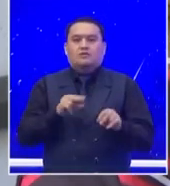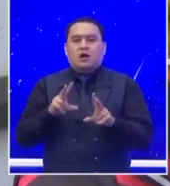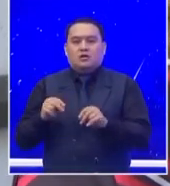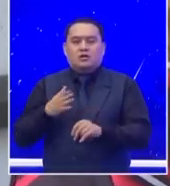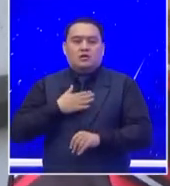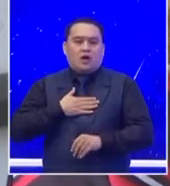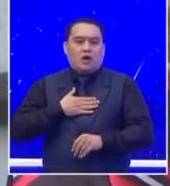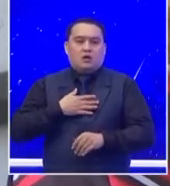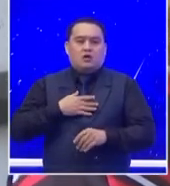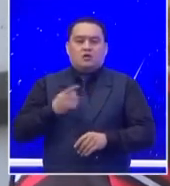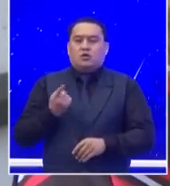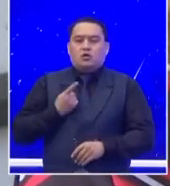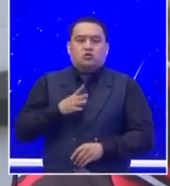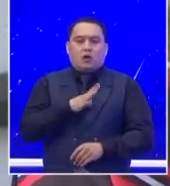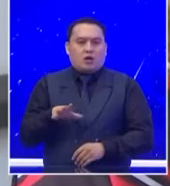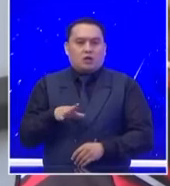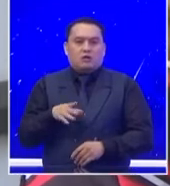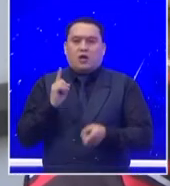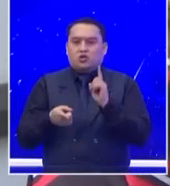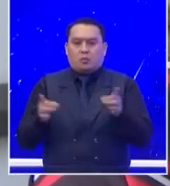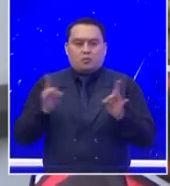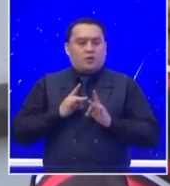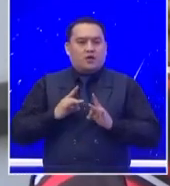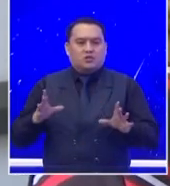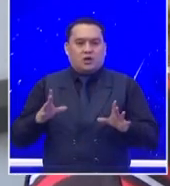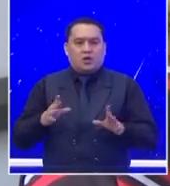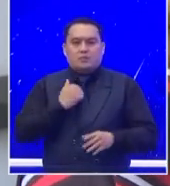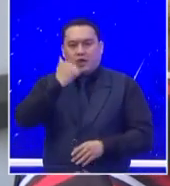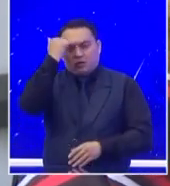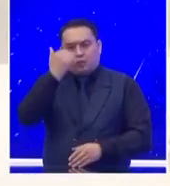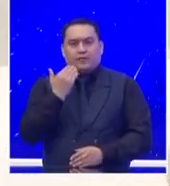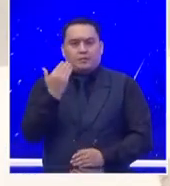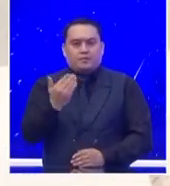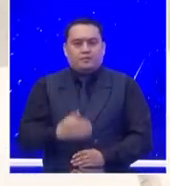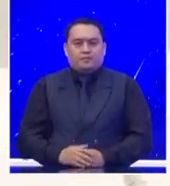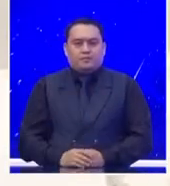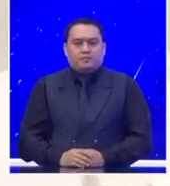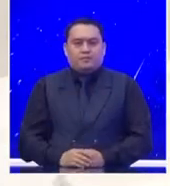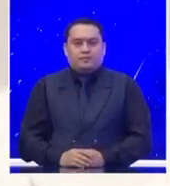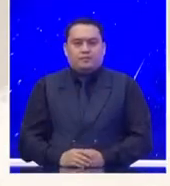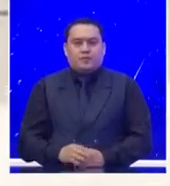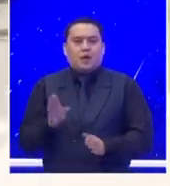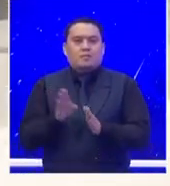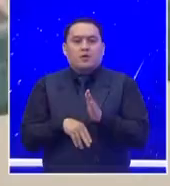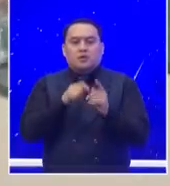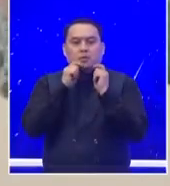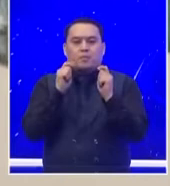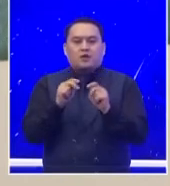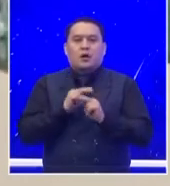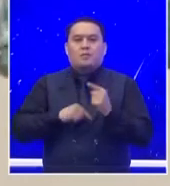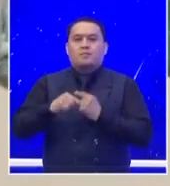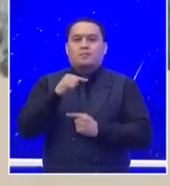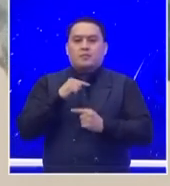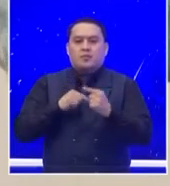Я, если честно, не ожидала. Вы устроили для нас настоящий праздник. Мы благодарны вам. Не оставили без подарка и молодого преподавателя